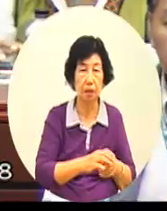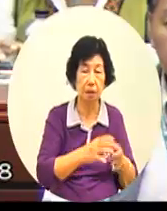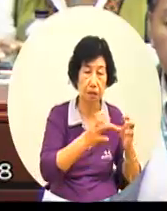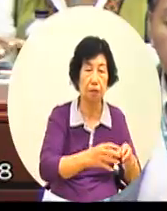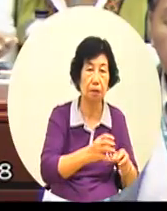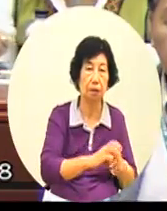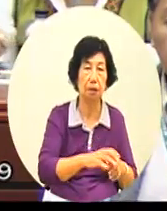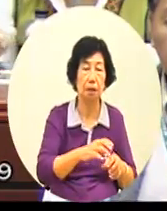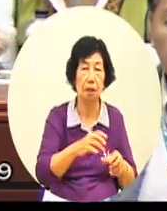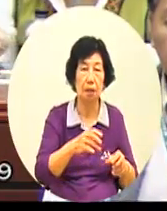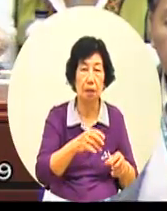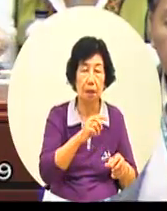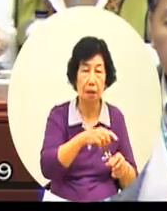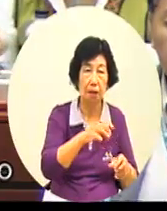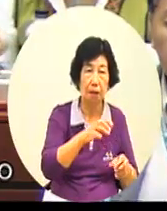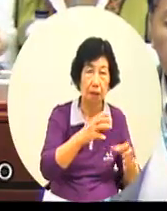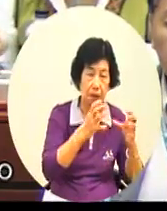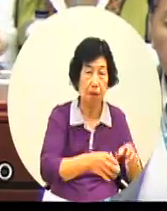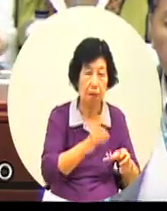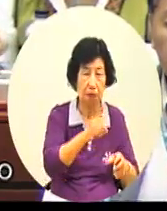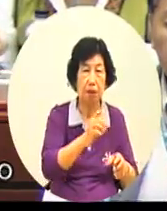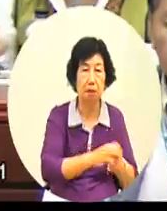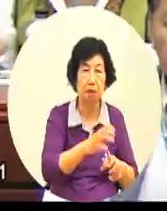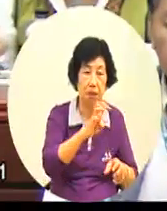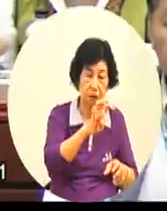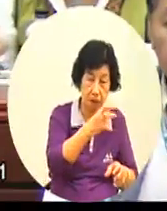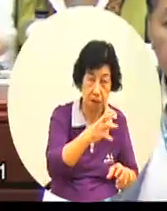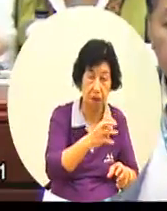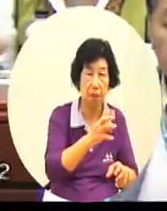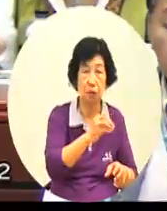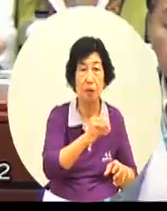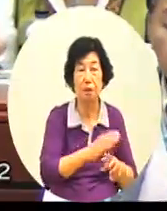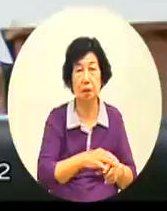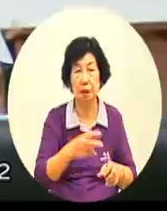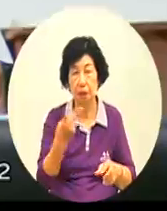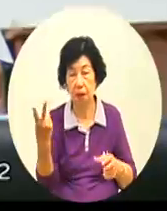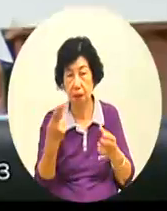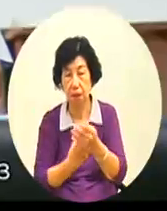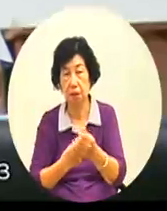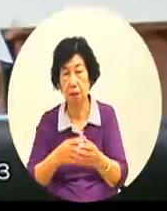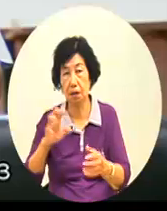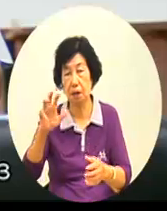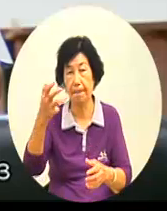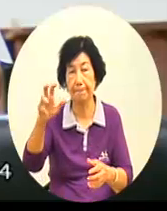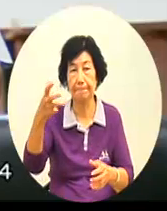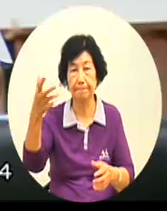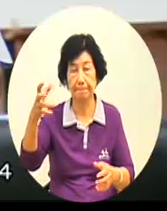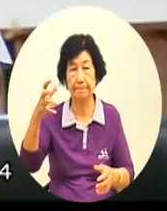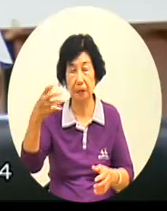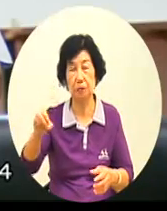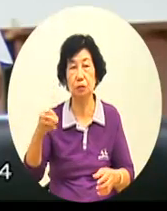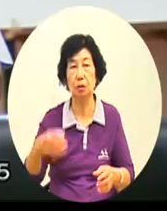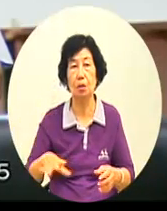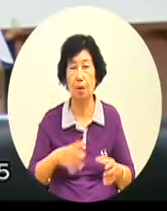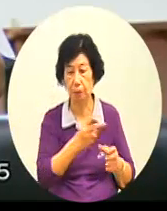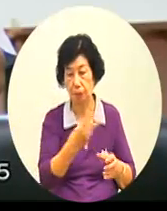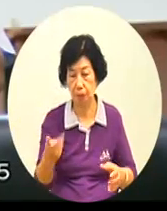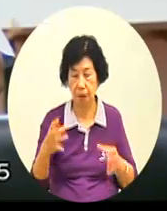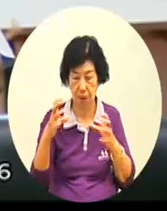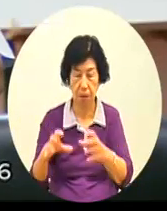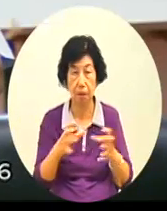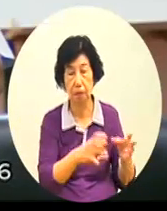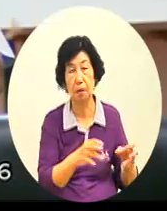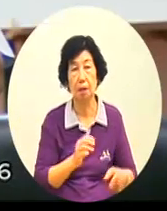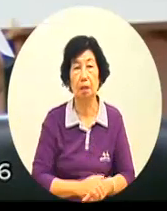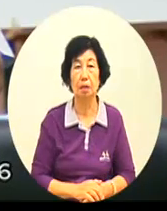是80多万。 对，哦，80多万了哈。好，请坐。我们议员呢对部